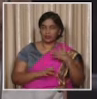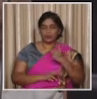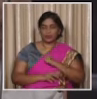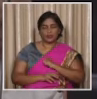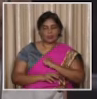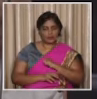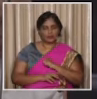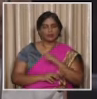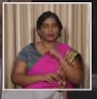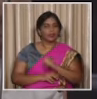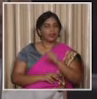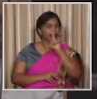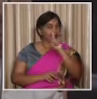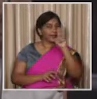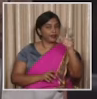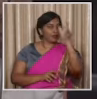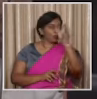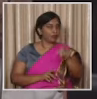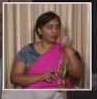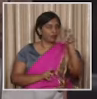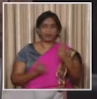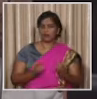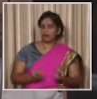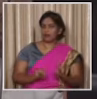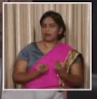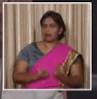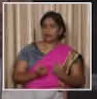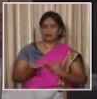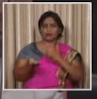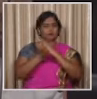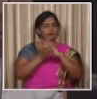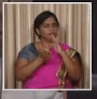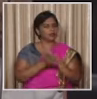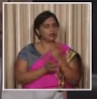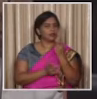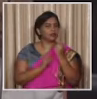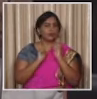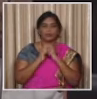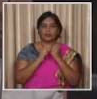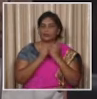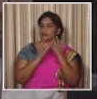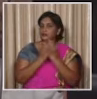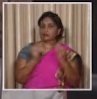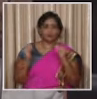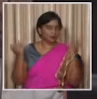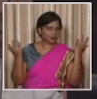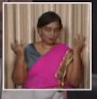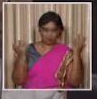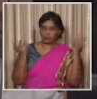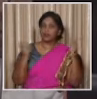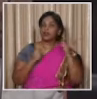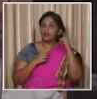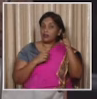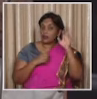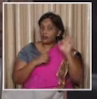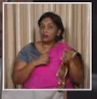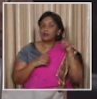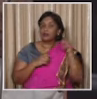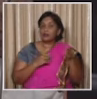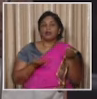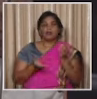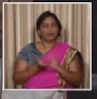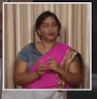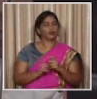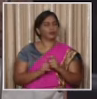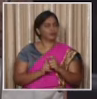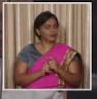කැමතියි. එක් එක් පුද්ගලයාගේ අවශ්‍යතා සපුරාලීමෙන් ආර්ථික ප්‍රශ්න විසඳෙන්නේ නැහැ. ඒ වෙනුවට ඒවා තවත් උග්‍ර